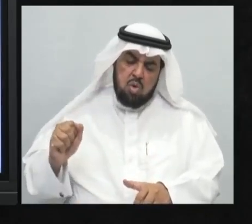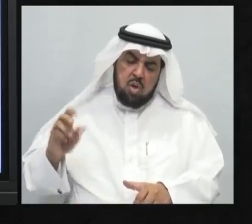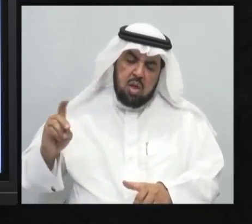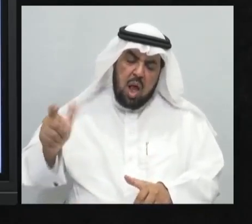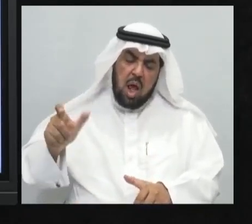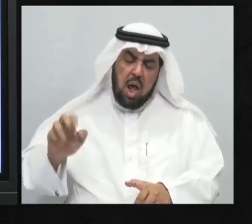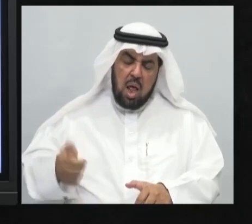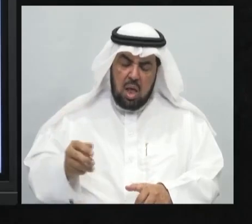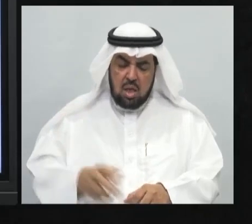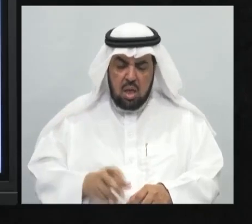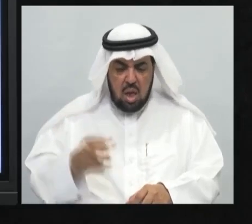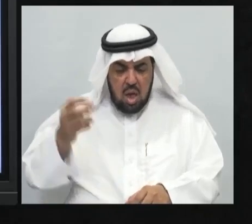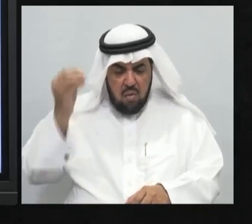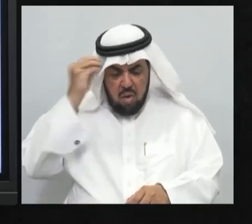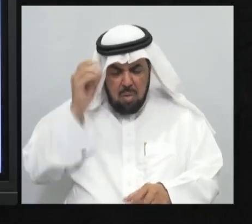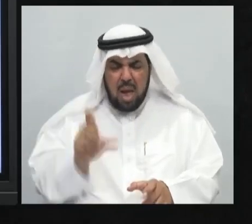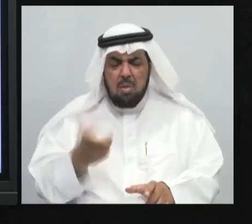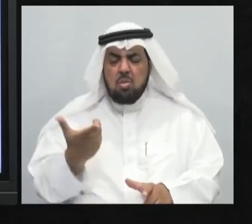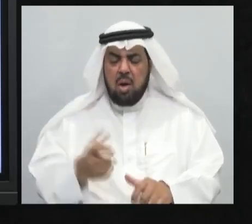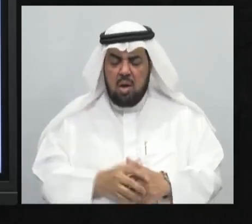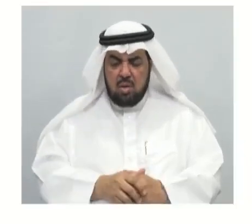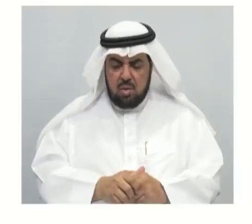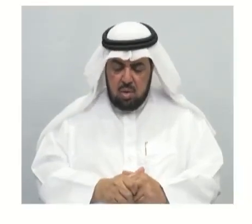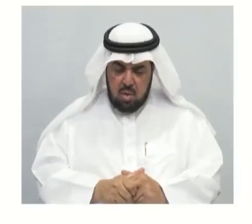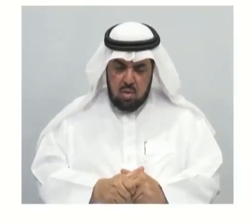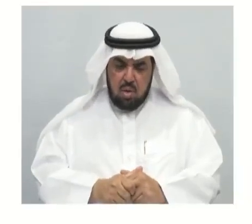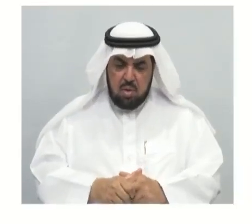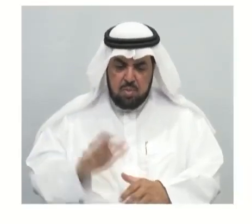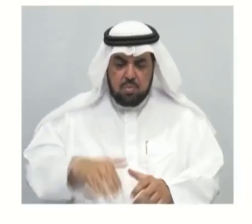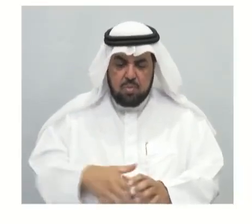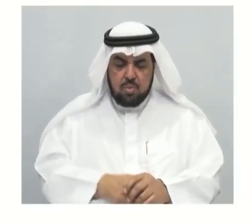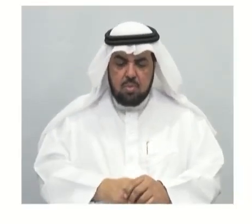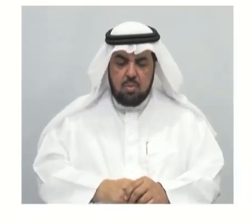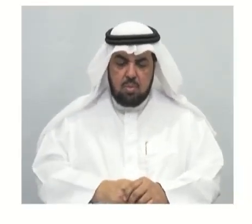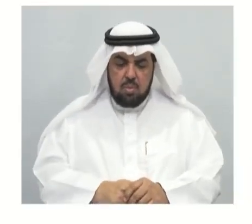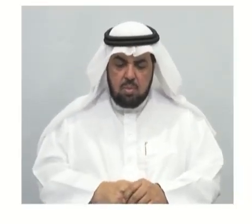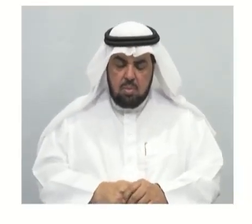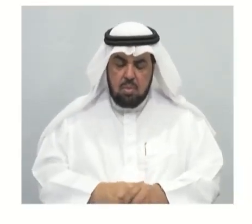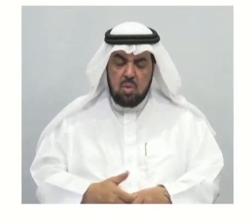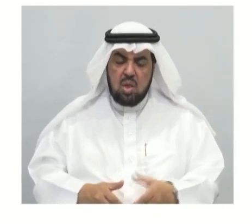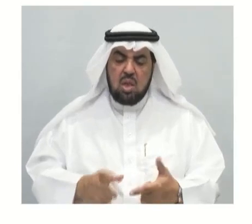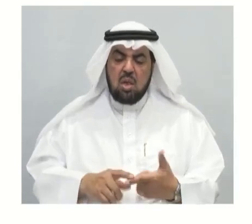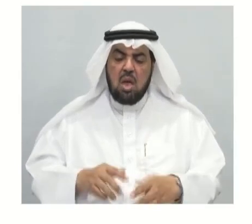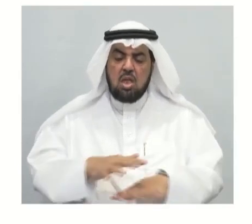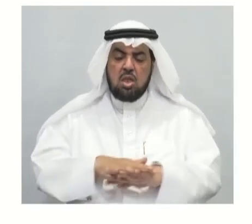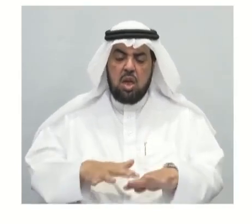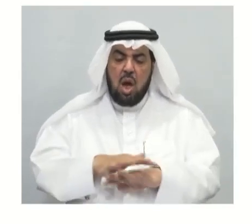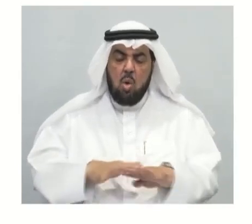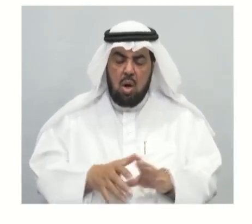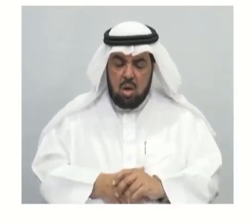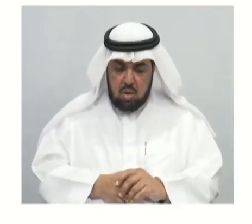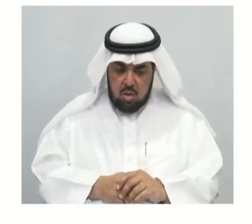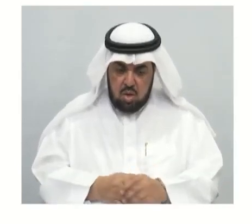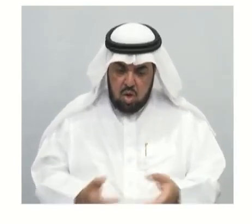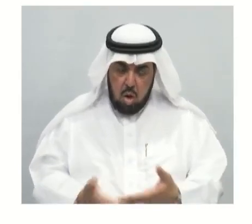التقرير مبهم بالنسبه له فهذه هي قائمه المصطلحات الثاني لدينا الجداول